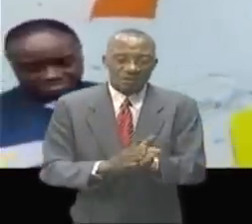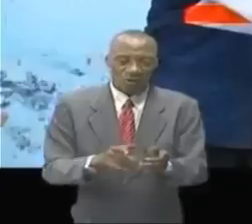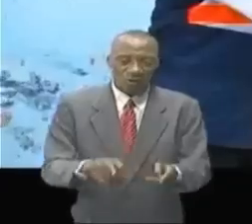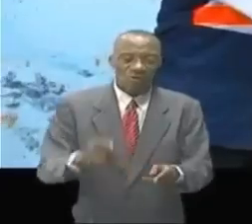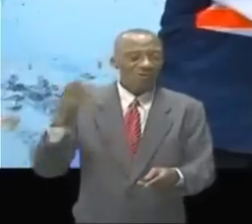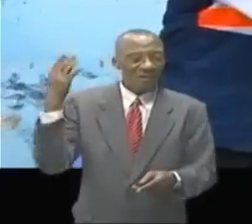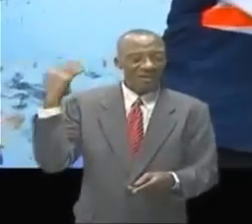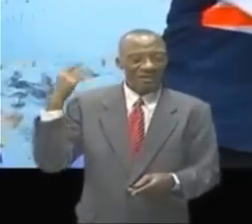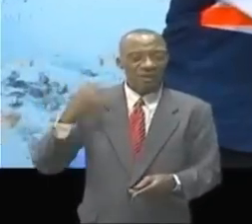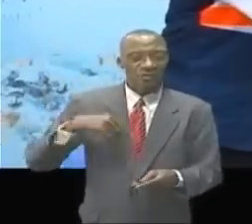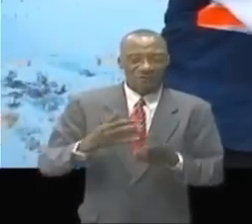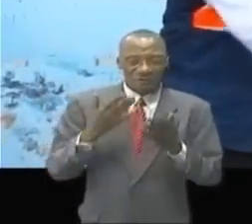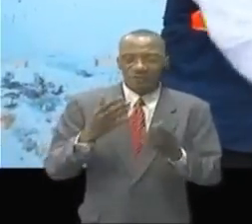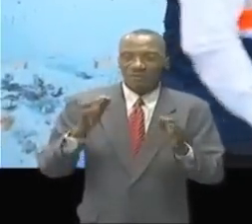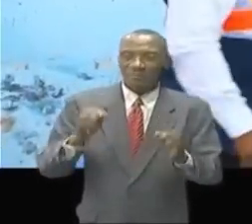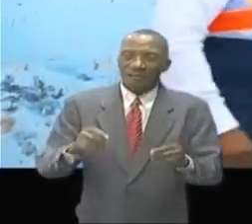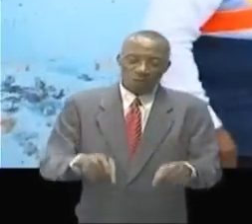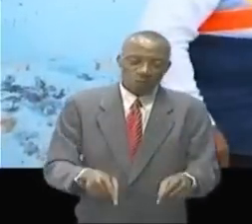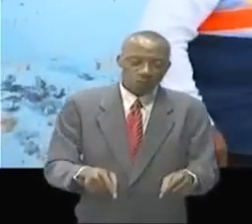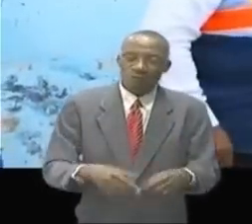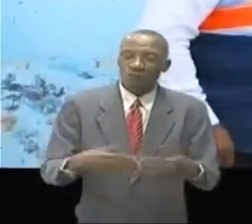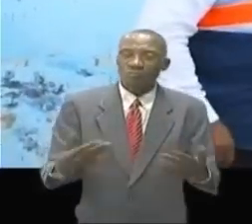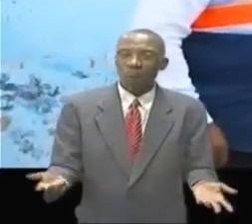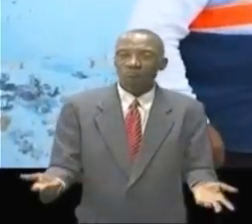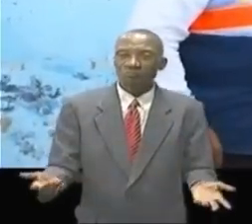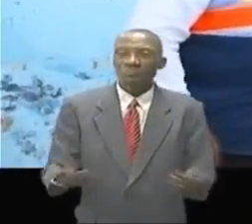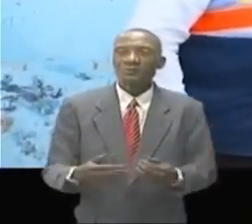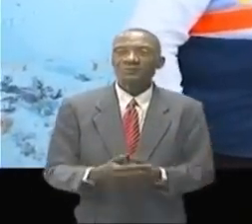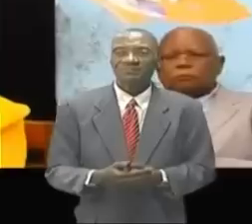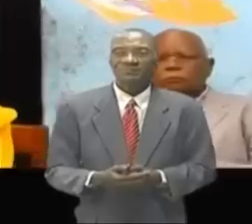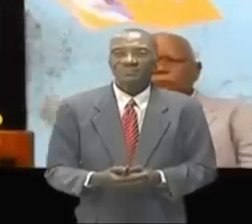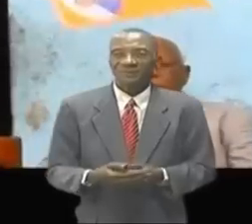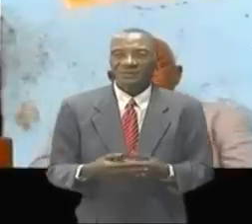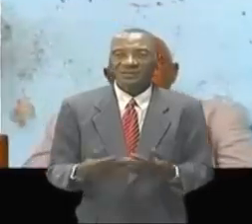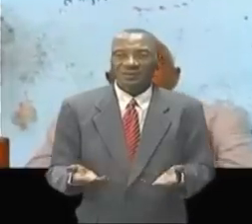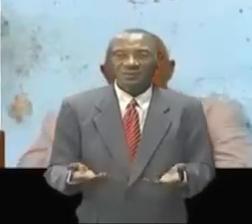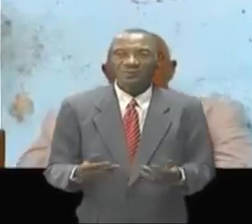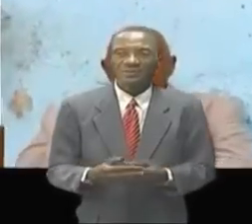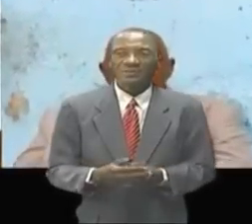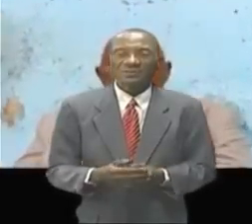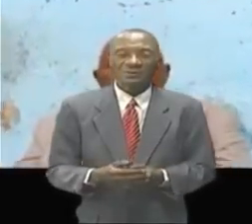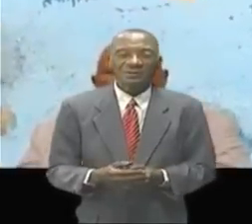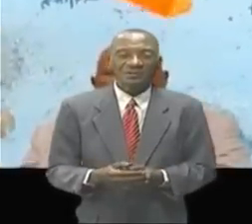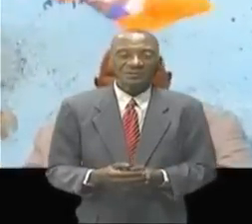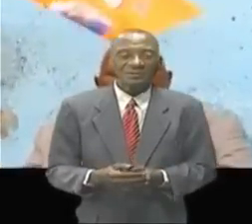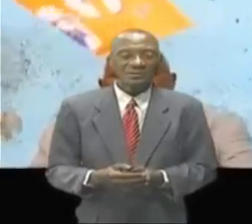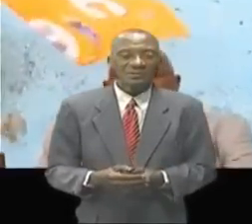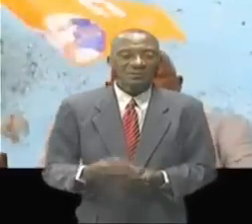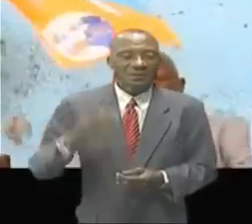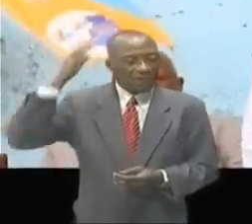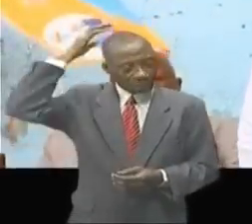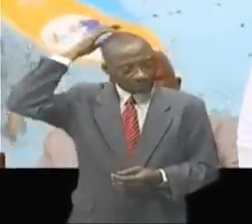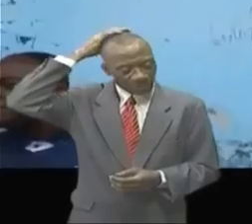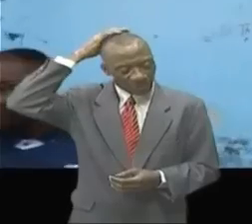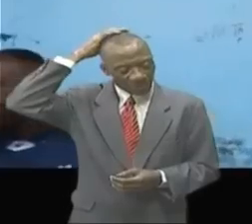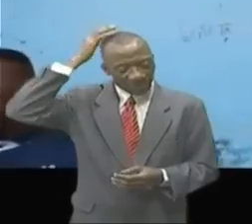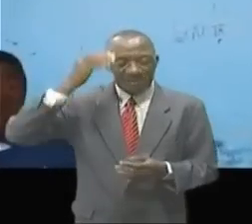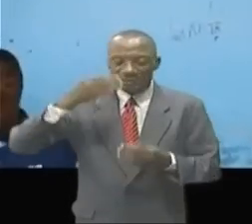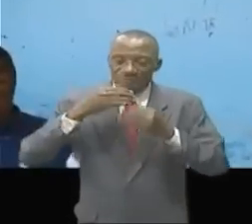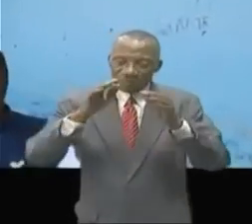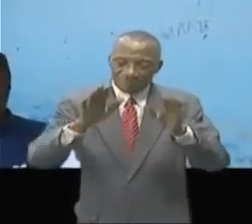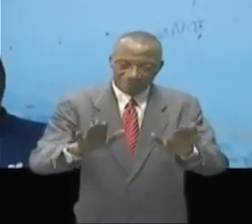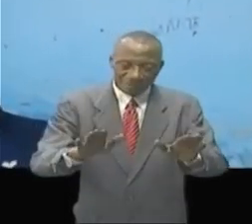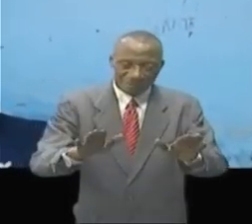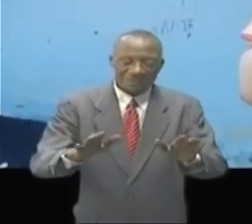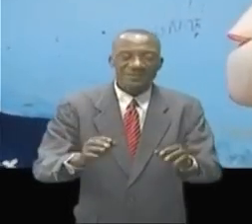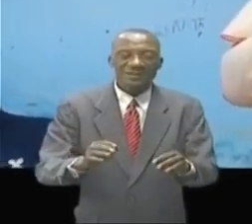dette. Laurent Batumona a financé les travaux et Monseigneur Dominique Boulamatari a apporté une bénédiction aux élèves,